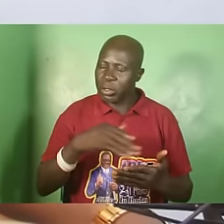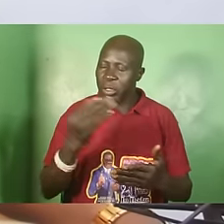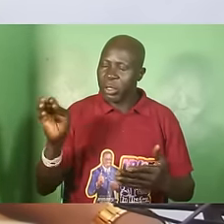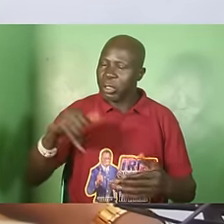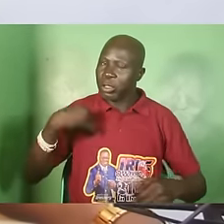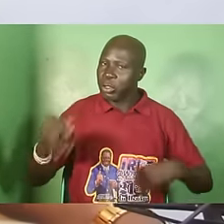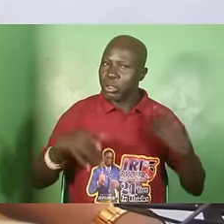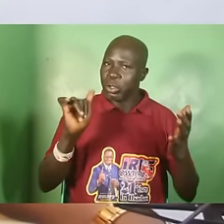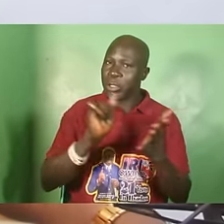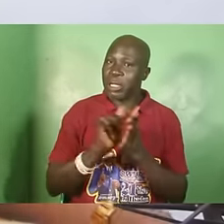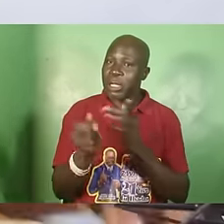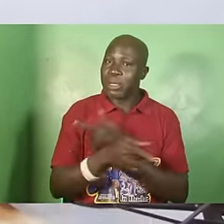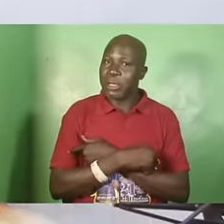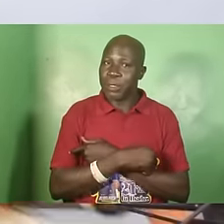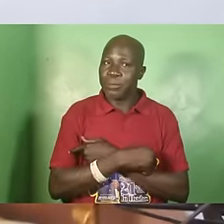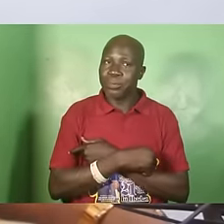Amen. Amen.